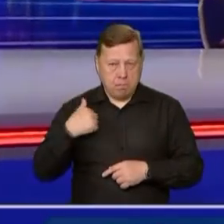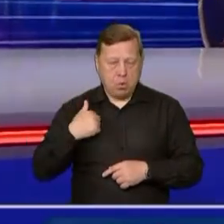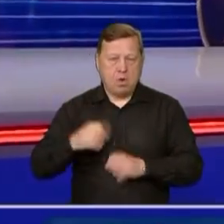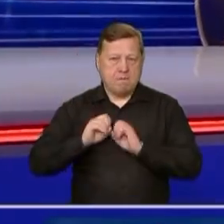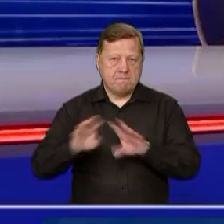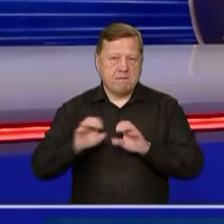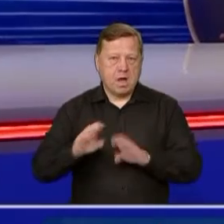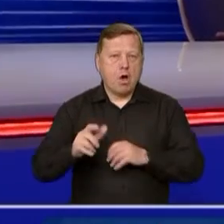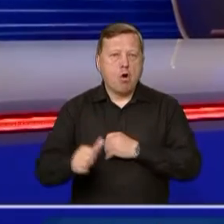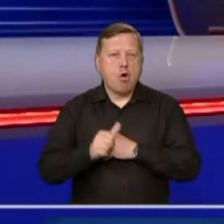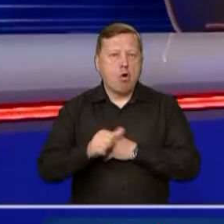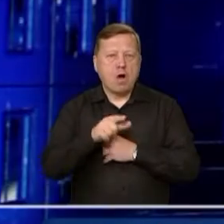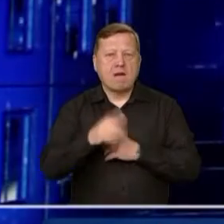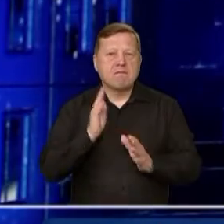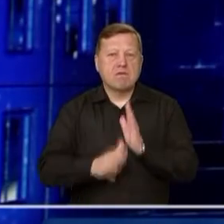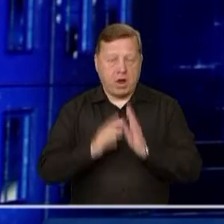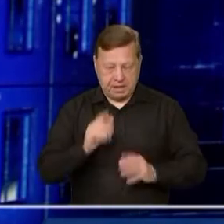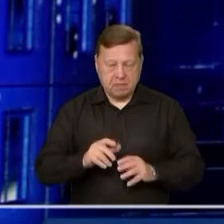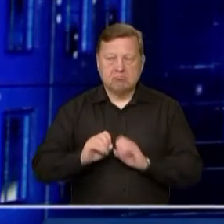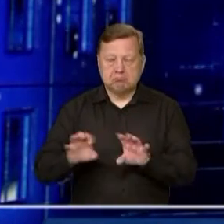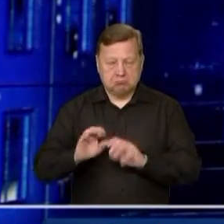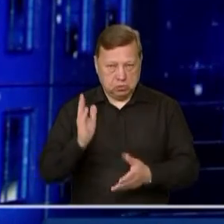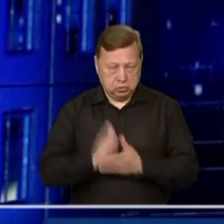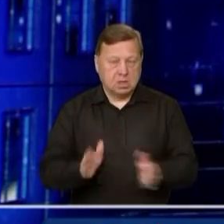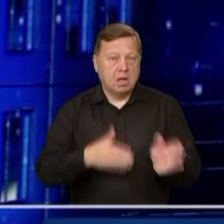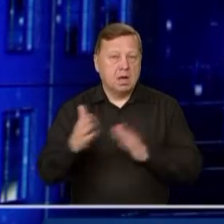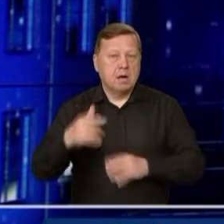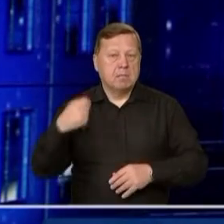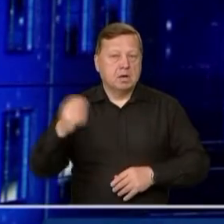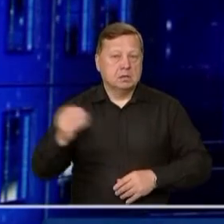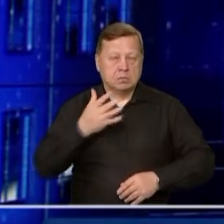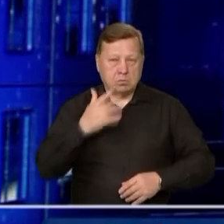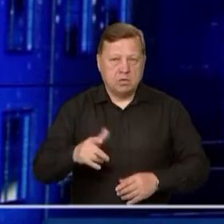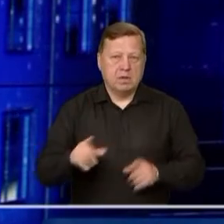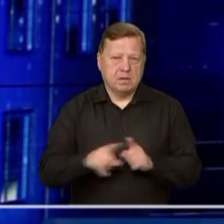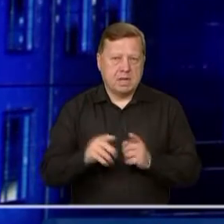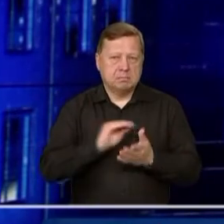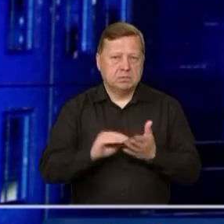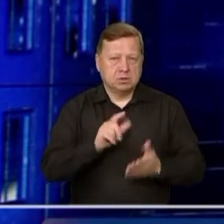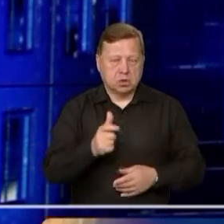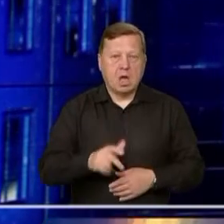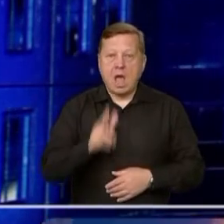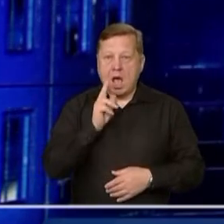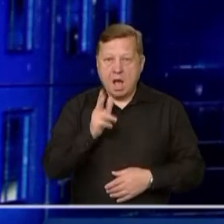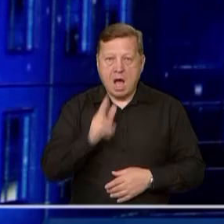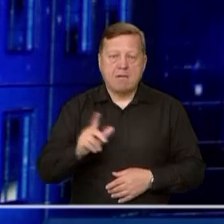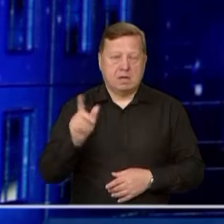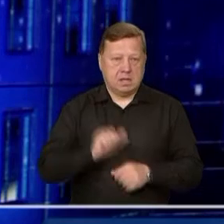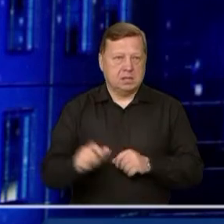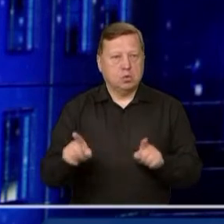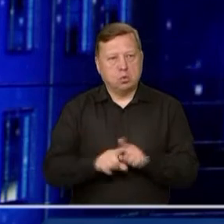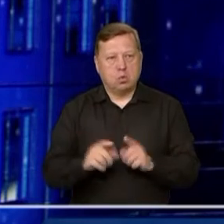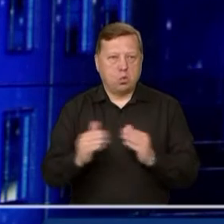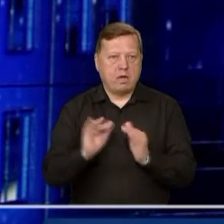konflikcie. No i wreszcie, najważniejsza rzecz, to co prezydent mówił, zresztą pisał też dzisiaj, z Afryką trzeba rozmawiać jak z partnerem.